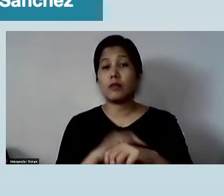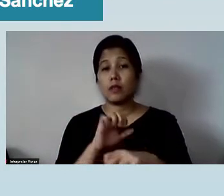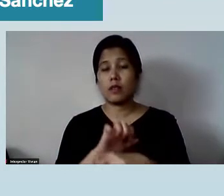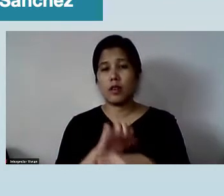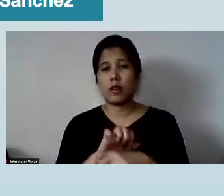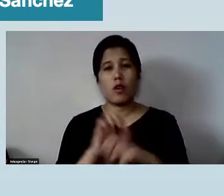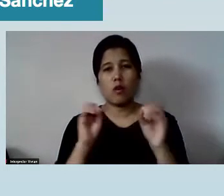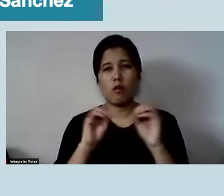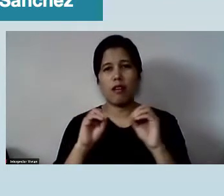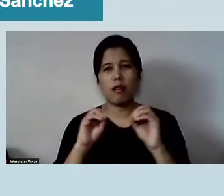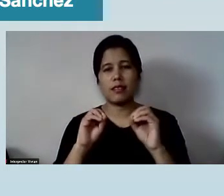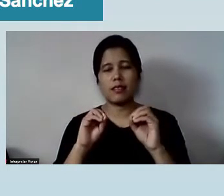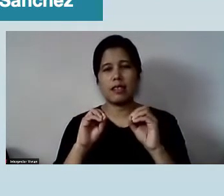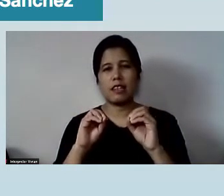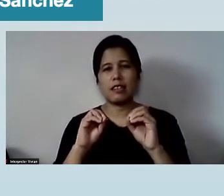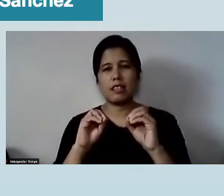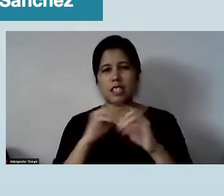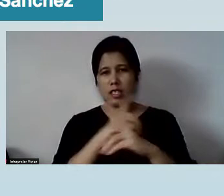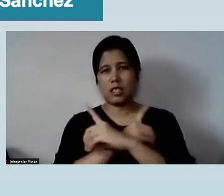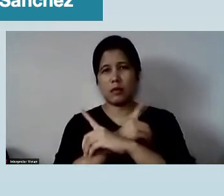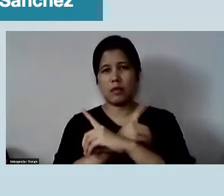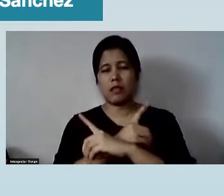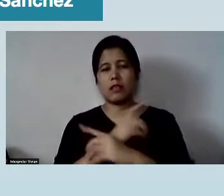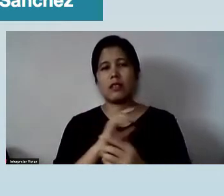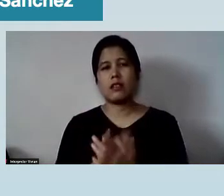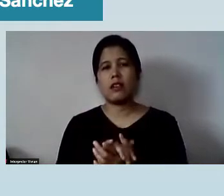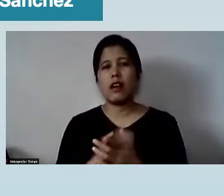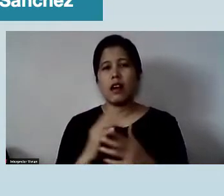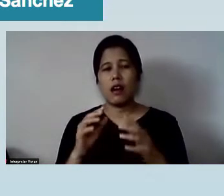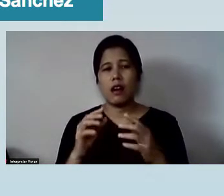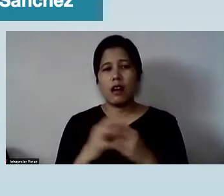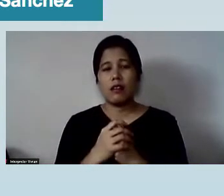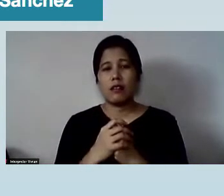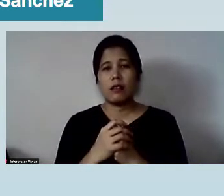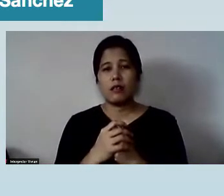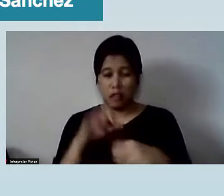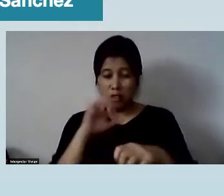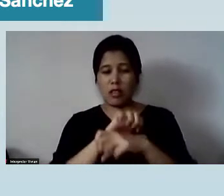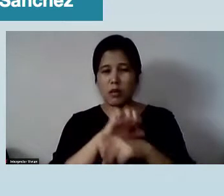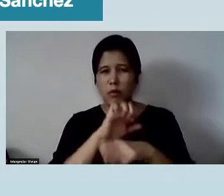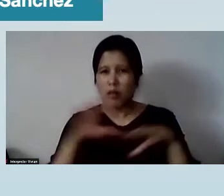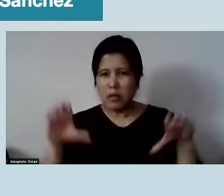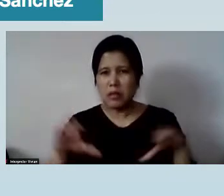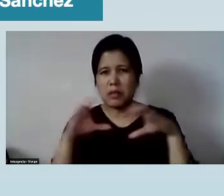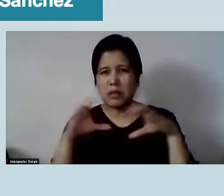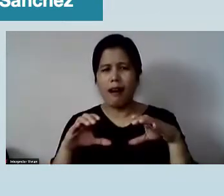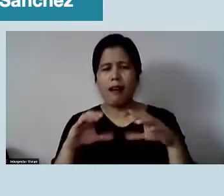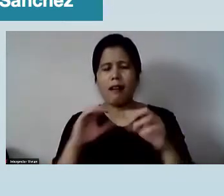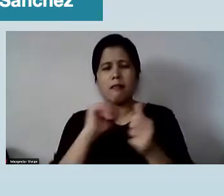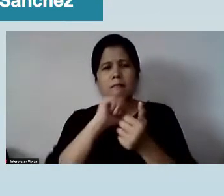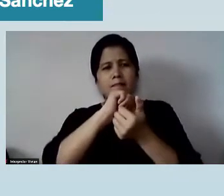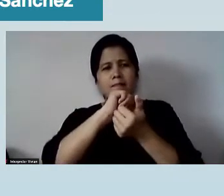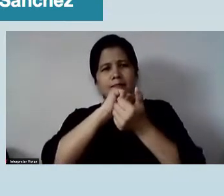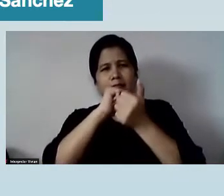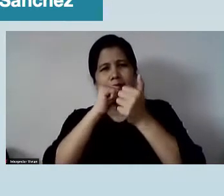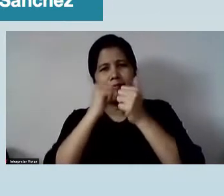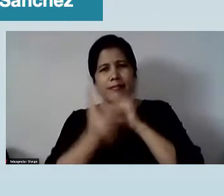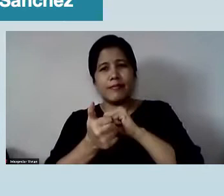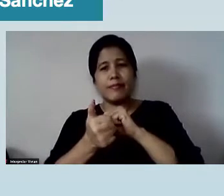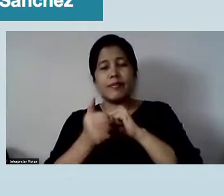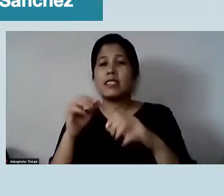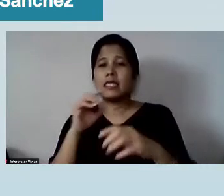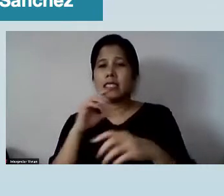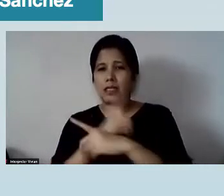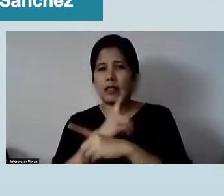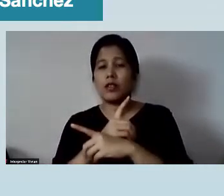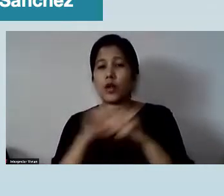wala silang disability. And habang nai-employ siya doon, nagkaroon siya ng disability, continuous pa rin ang